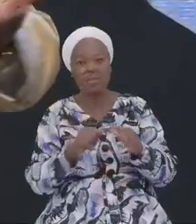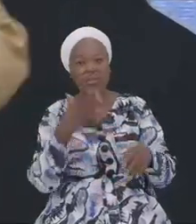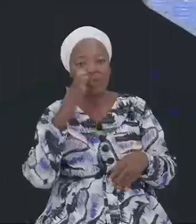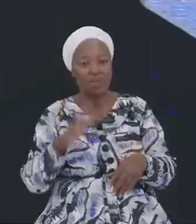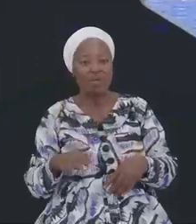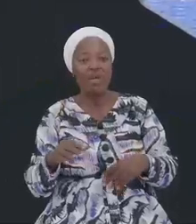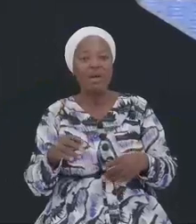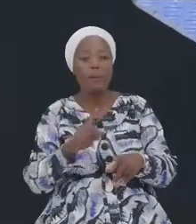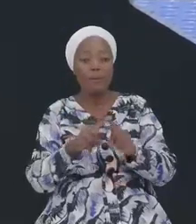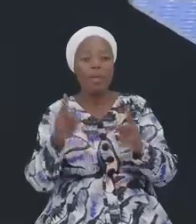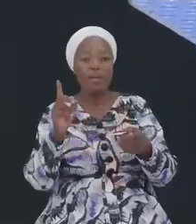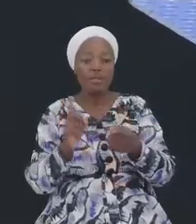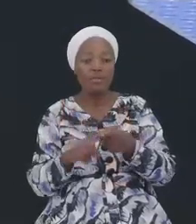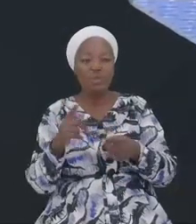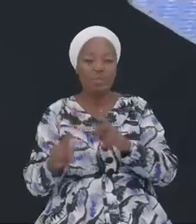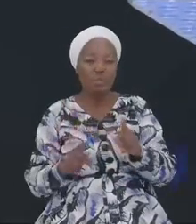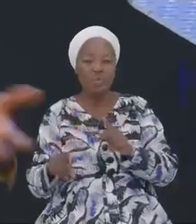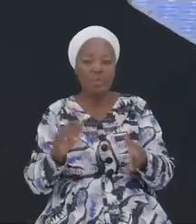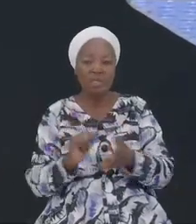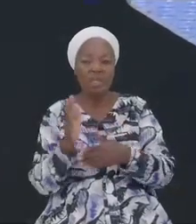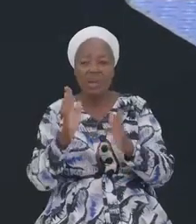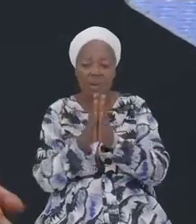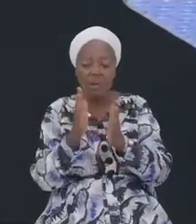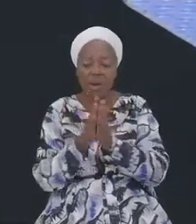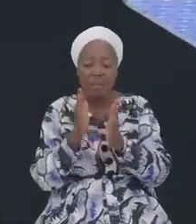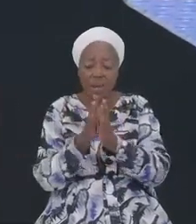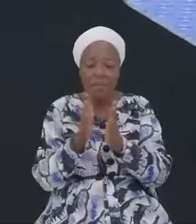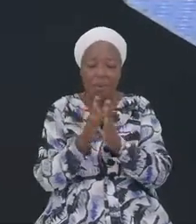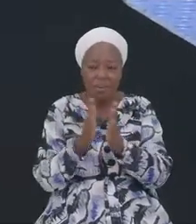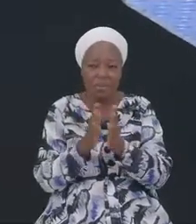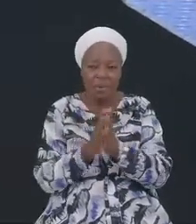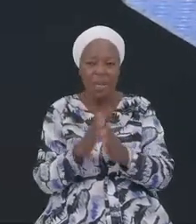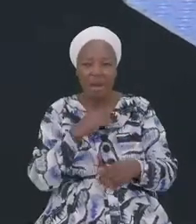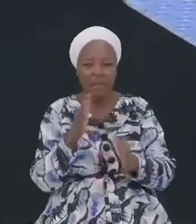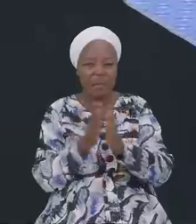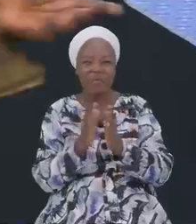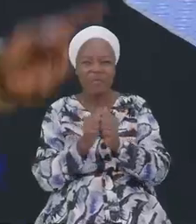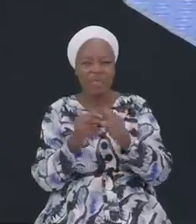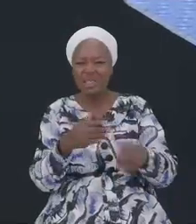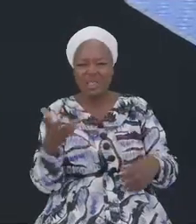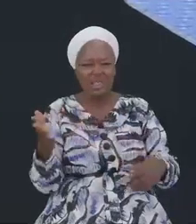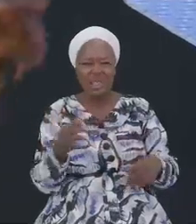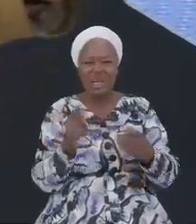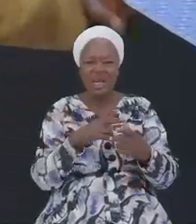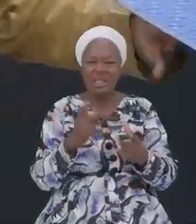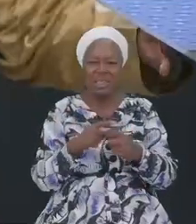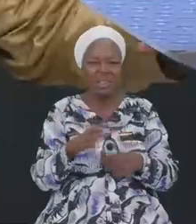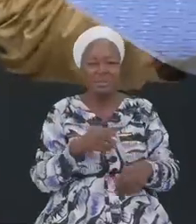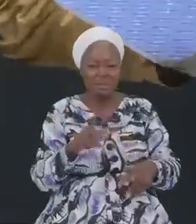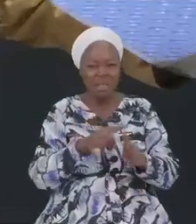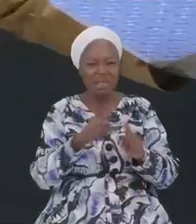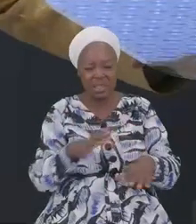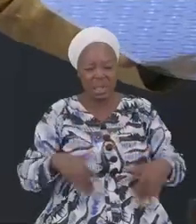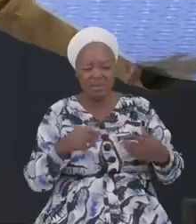Dieu dit aux gens qui prient, prière la clé, mais leur vie ne change pas, et